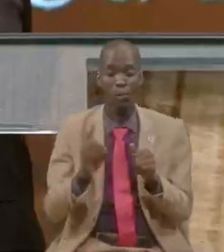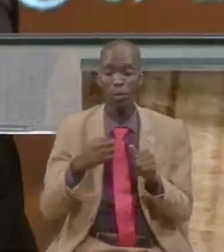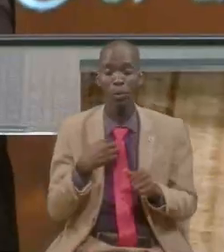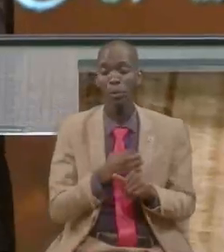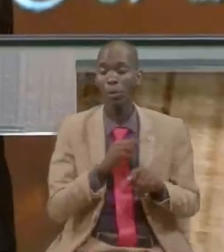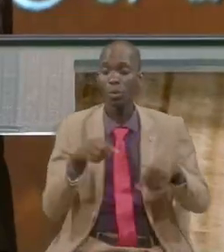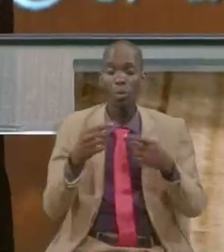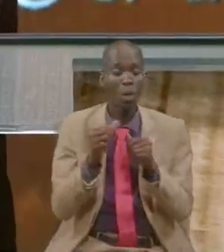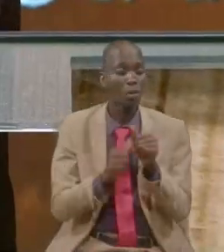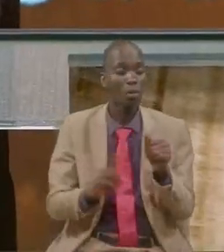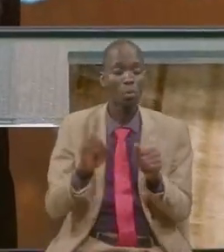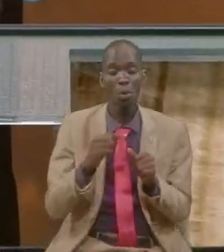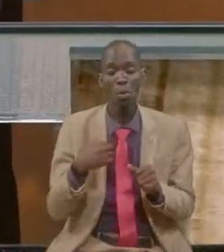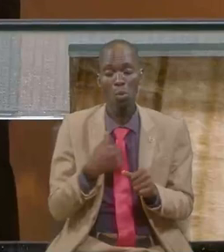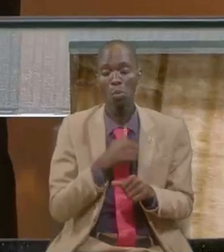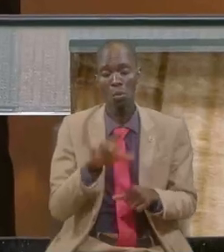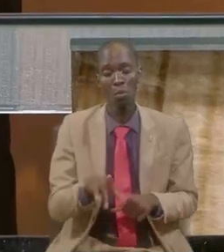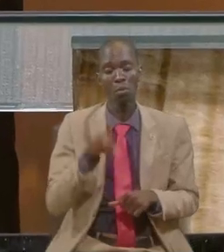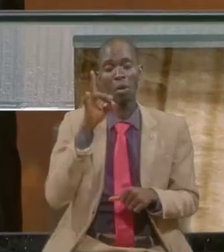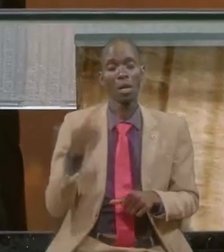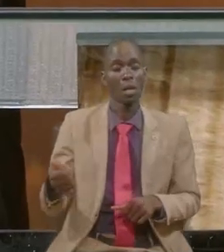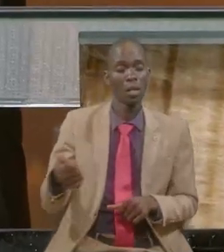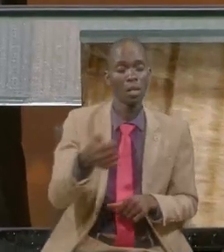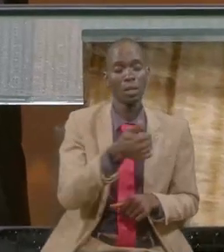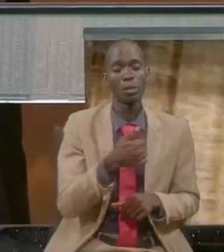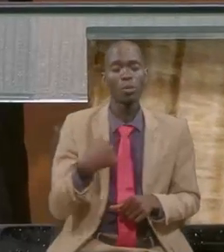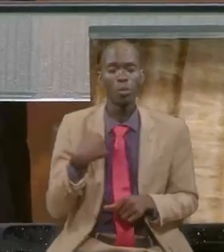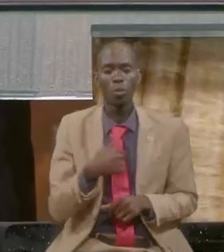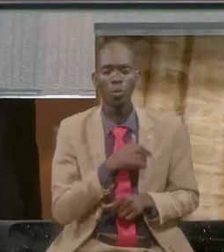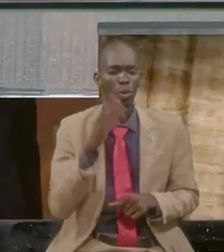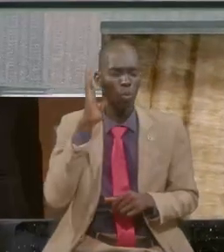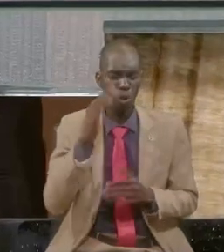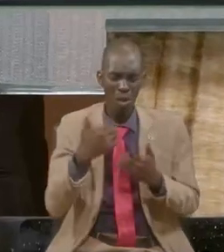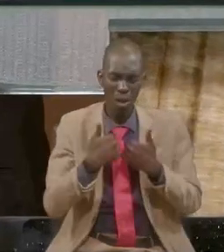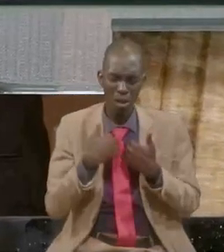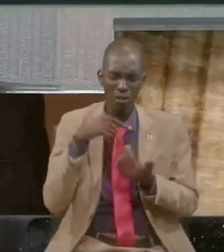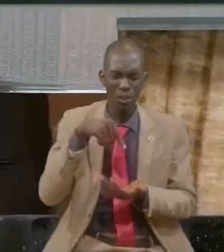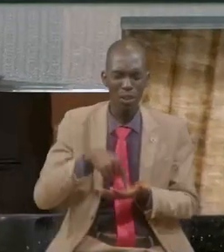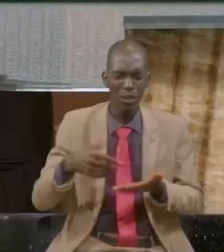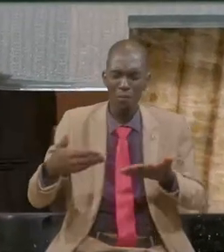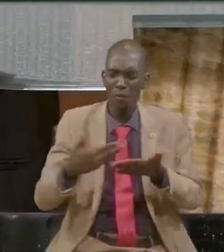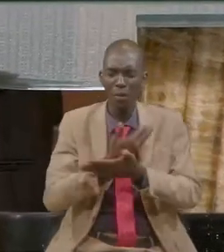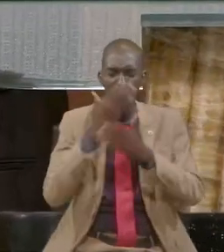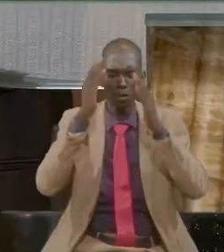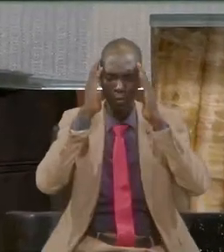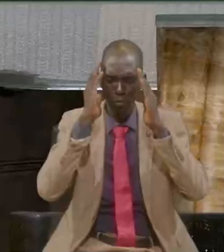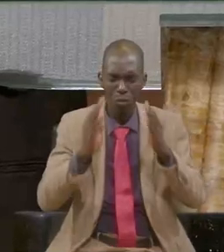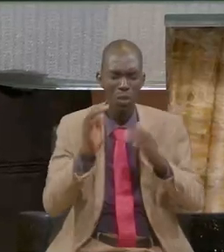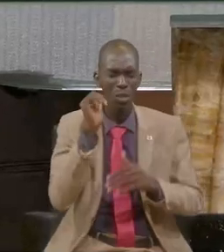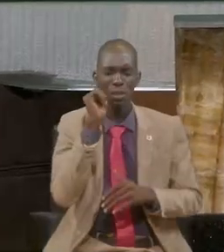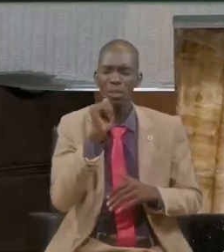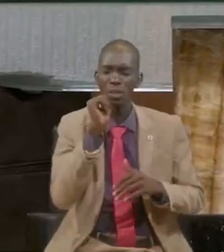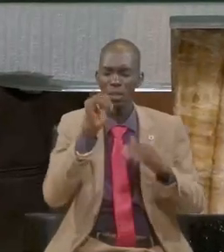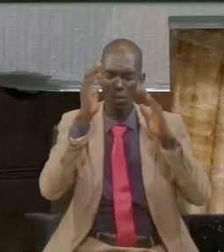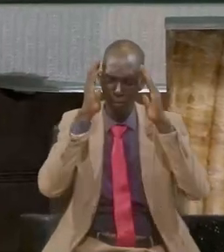Partout où nous allons, partout où nous nous trouvons, nous aurons cette nouvelle